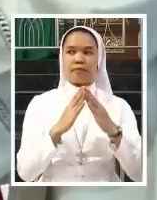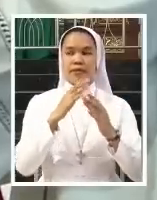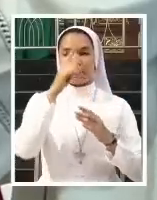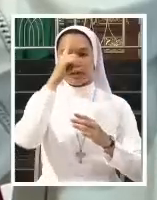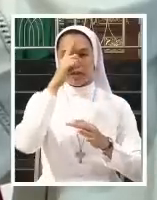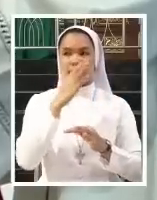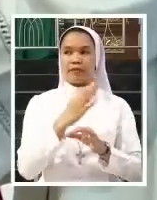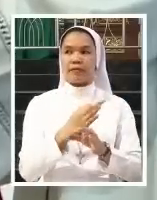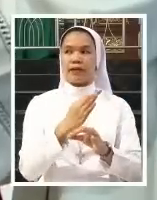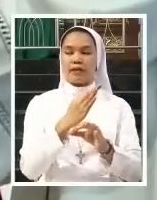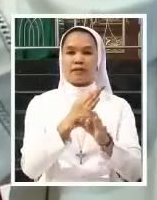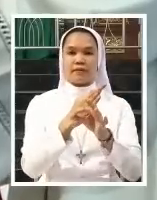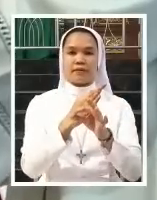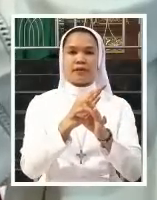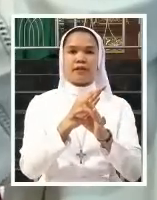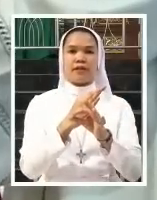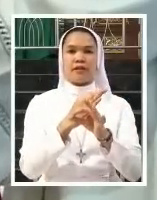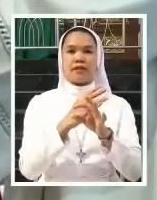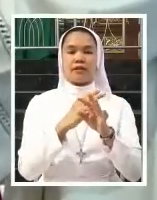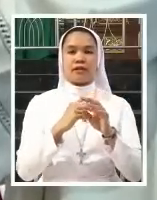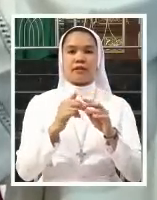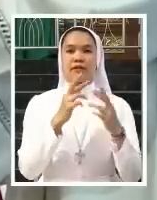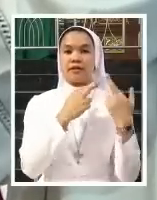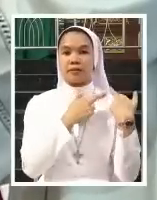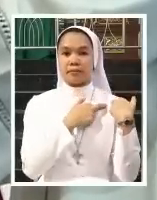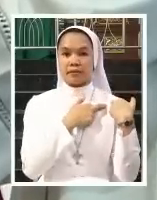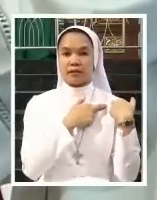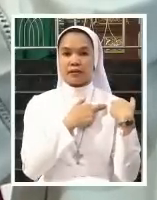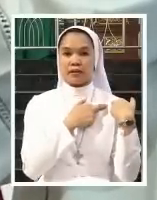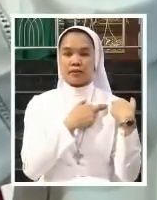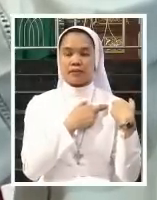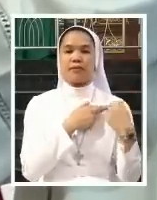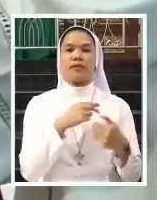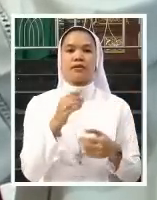maimbod na apostolikong katungdan na